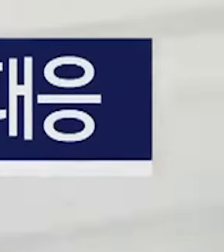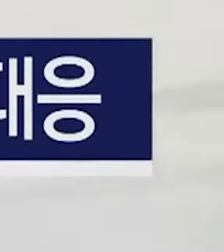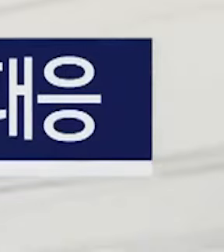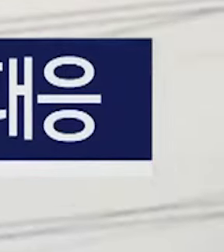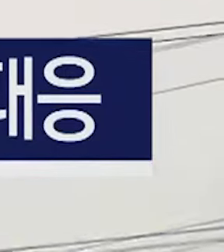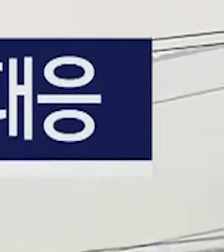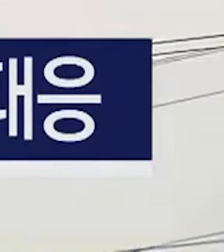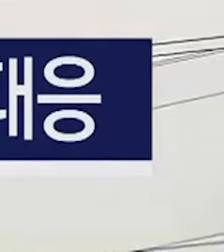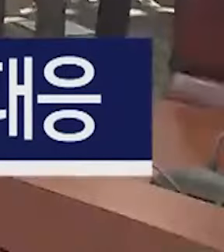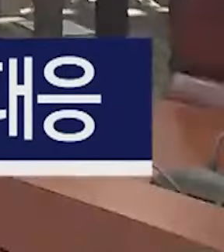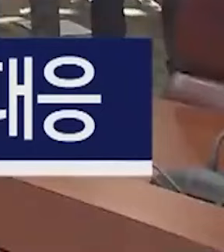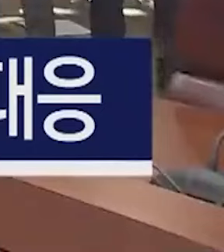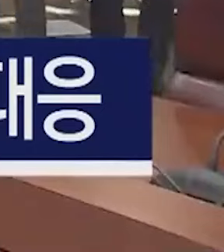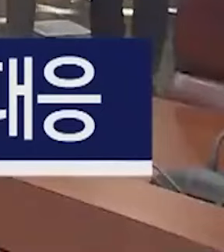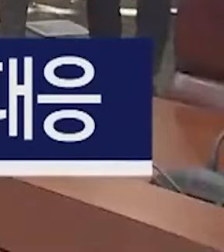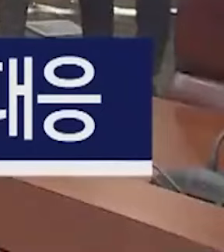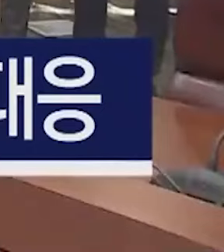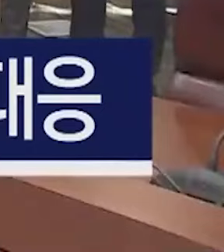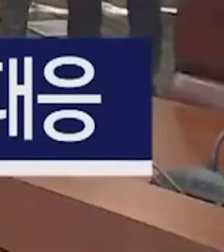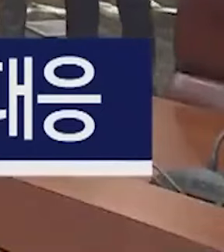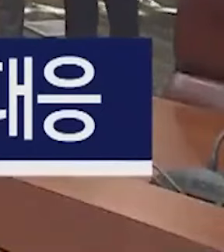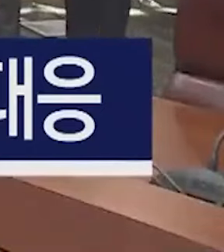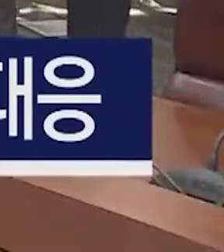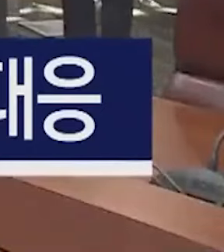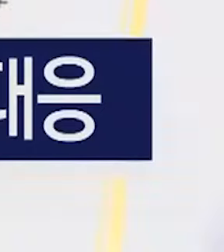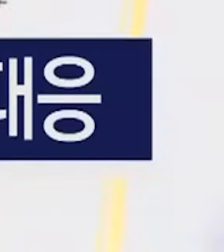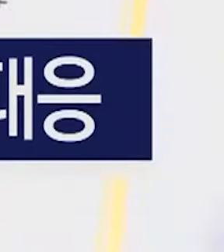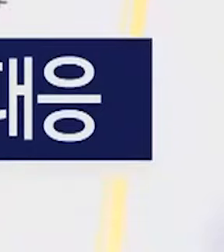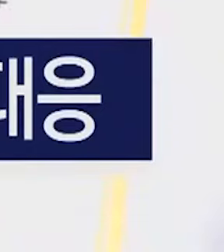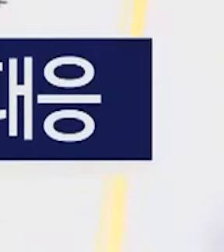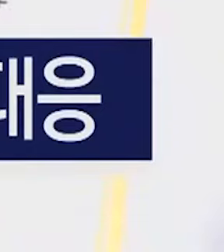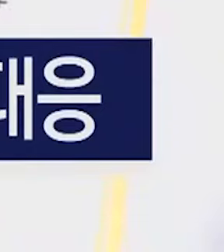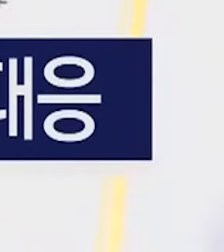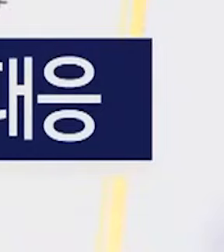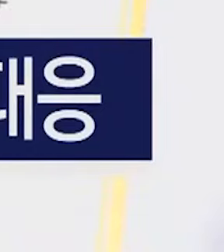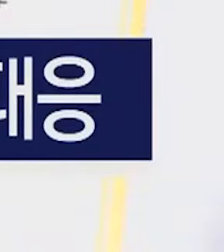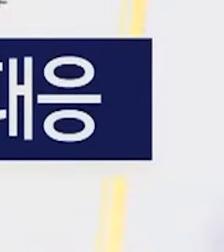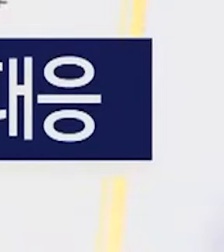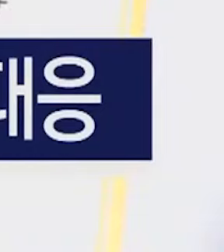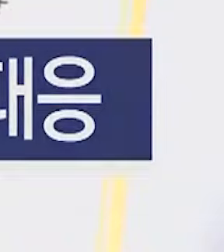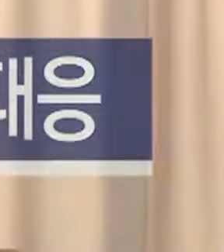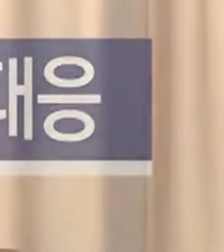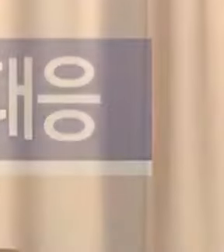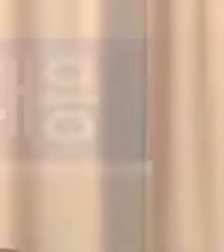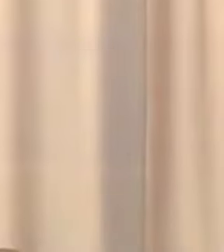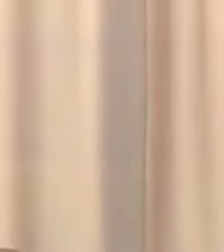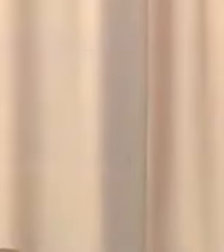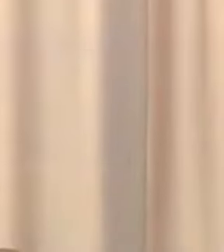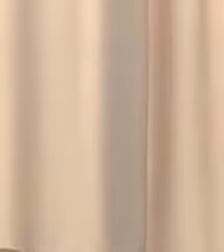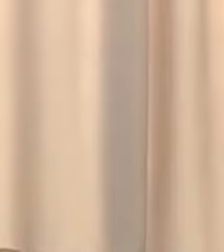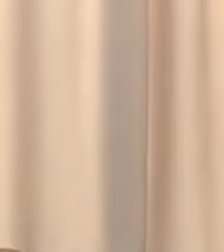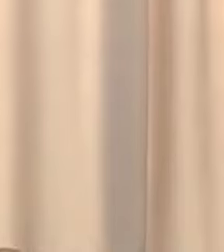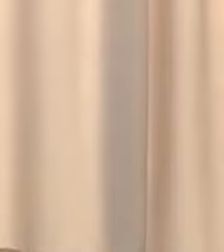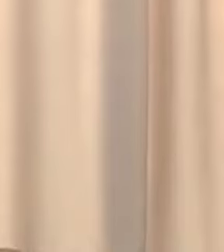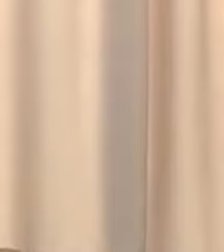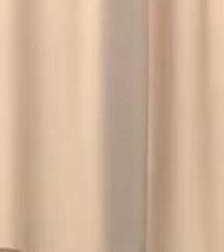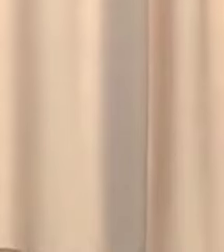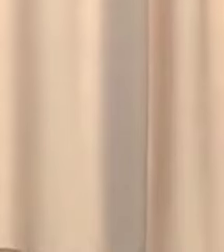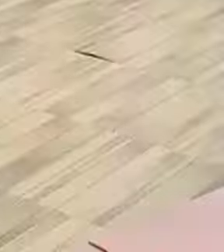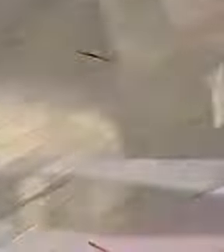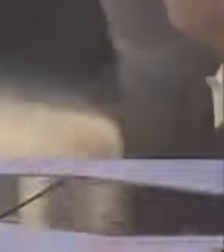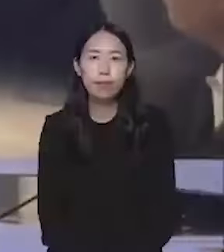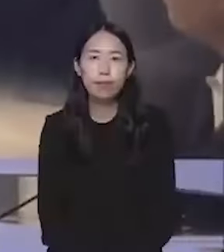광주시, 전남도가 송전망 구축에 협력하기로 했는데 뒷북 대응이라는 비판이 나오고 있습니다.